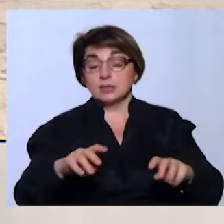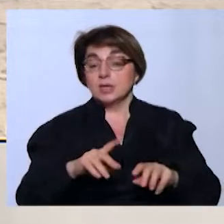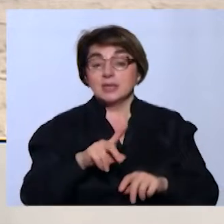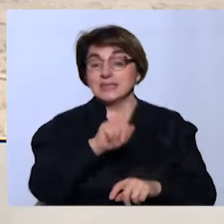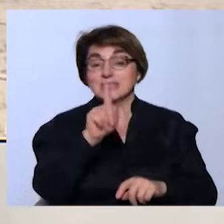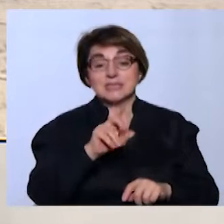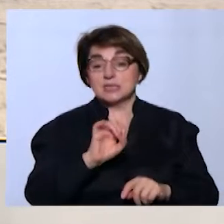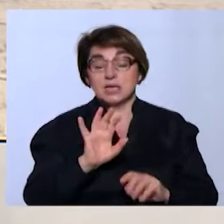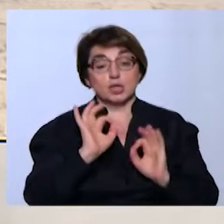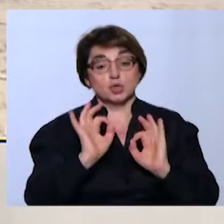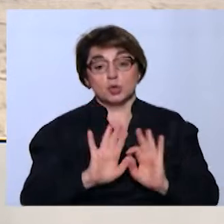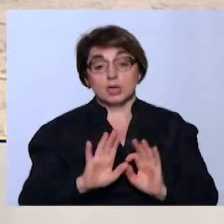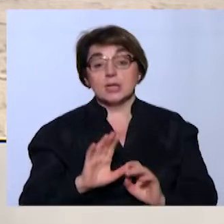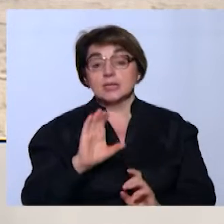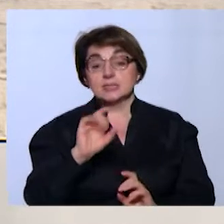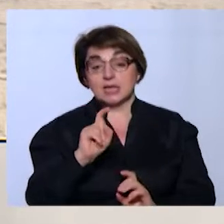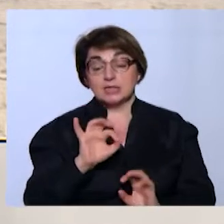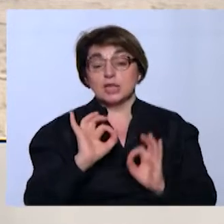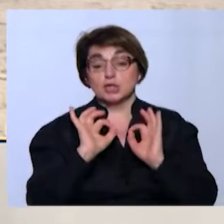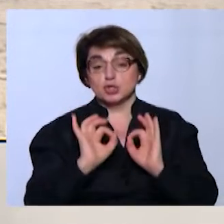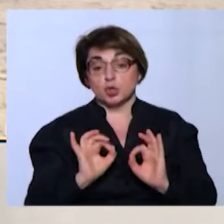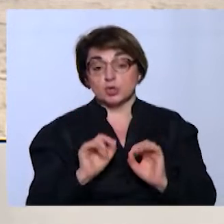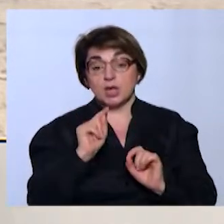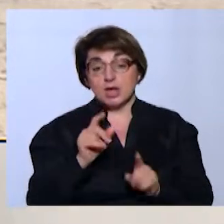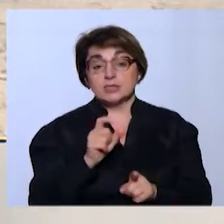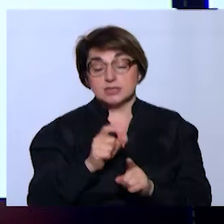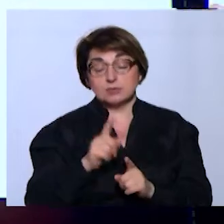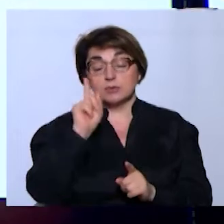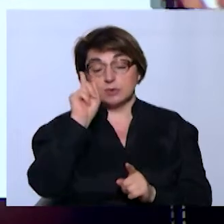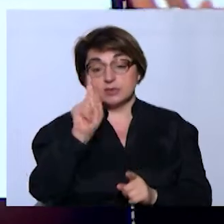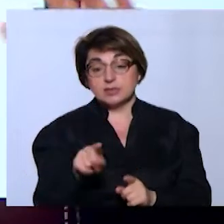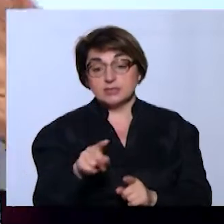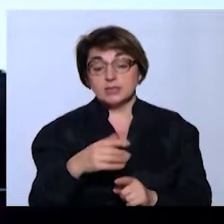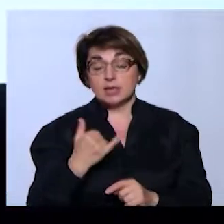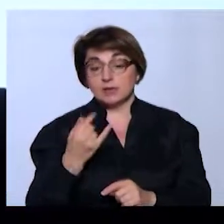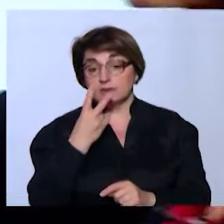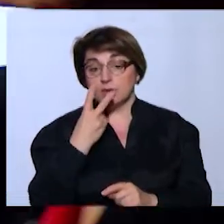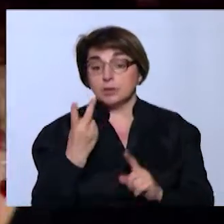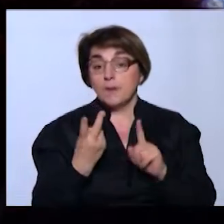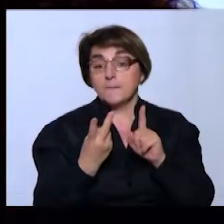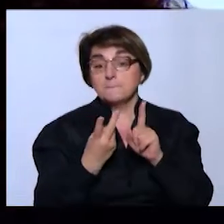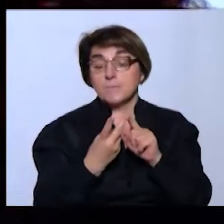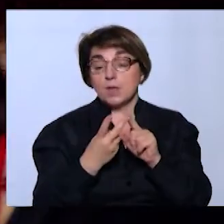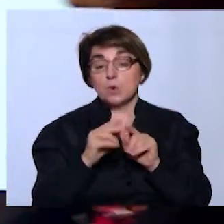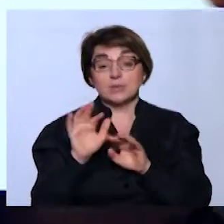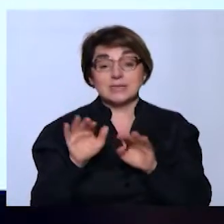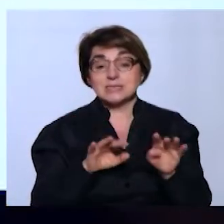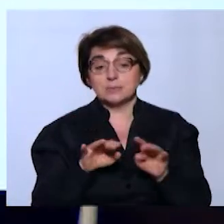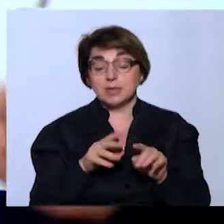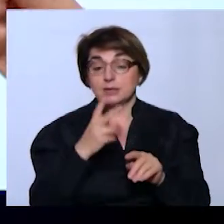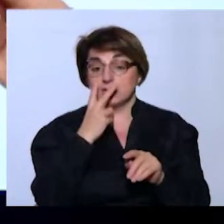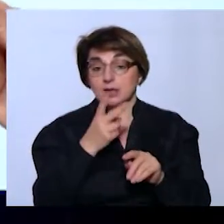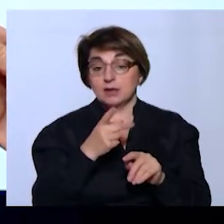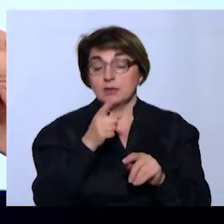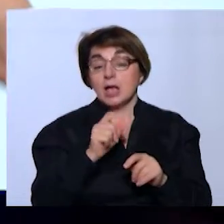არასწორია, სხედან სწორია. მე მგონი ეს სიტყვა თქვენ იცით. ახლა ვნახოთ მეორე ზმნა.